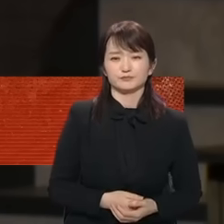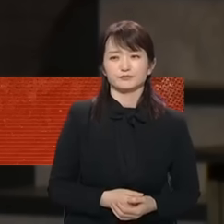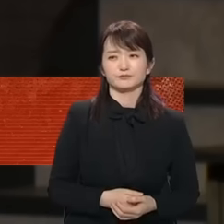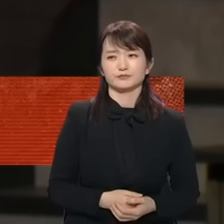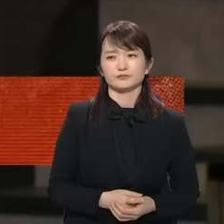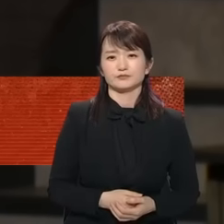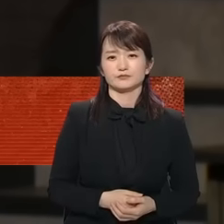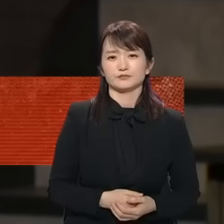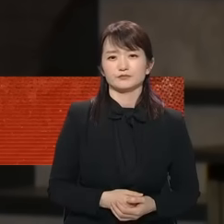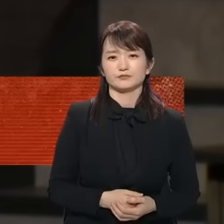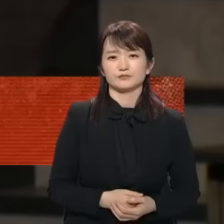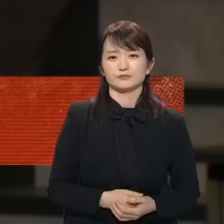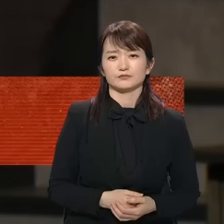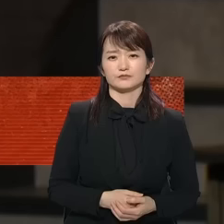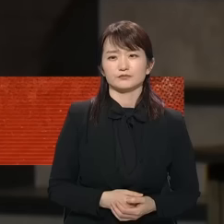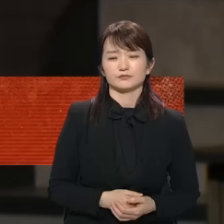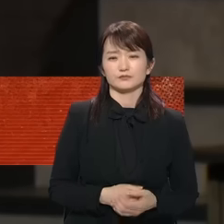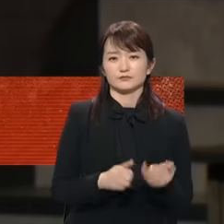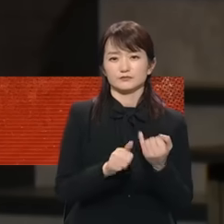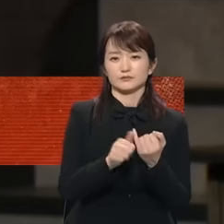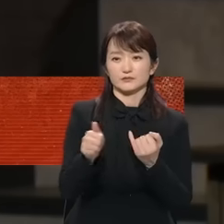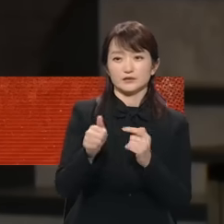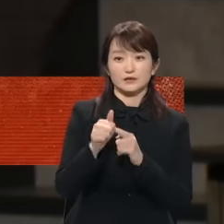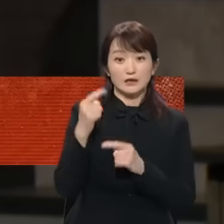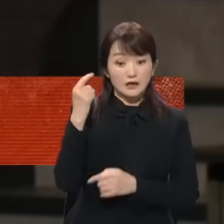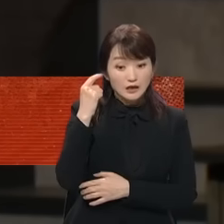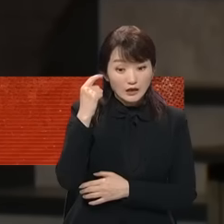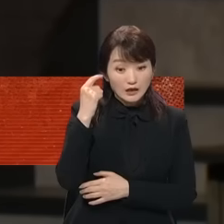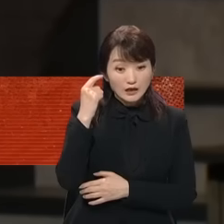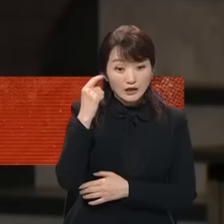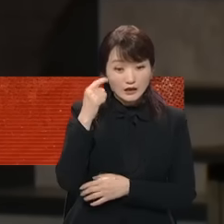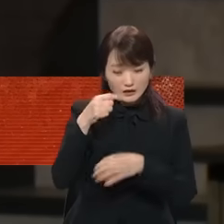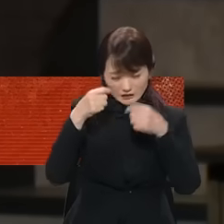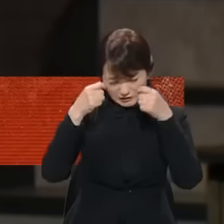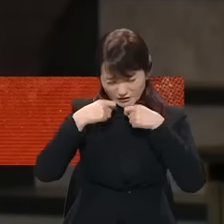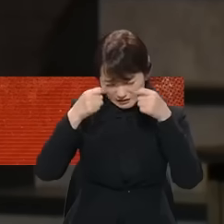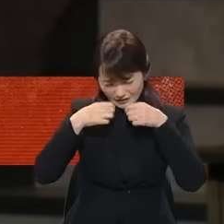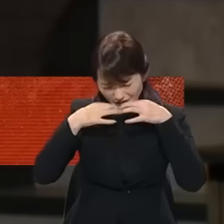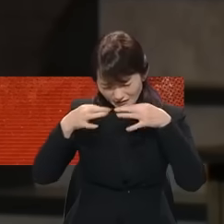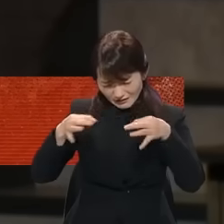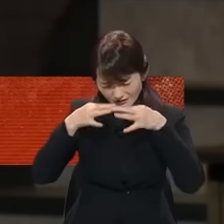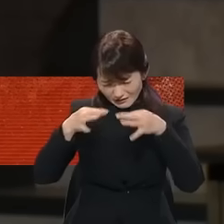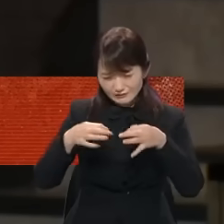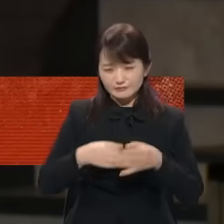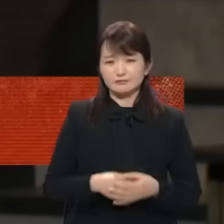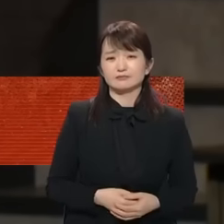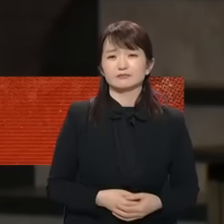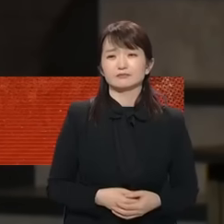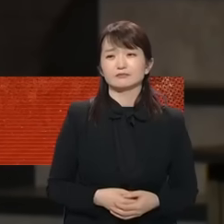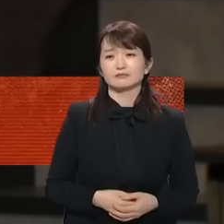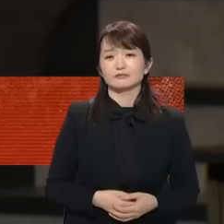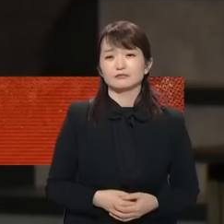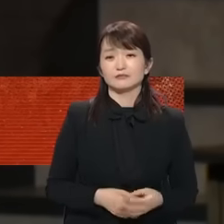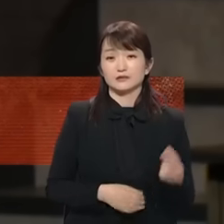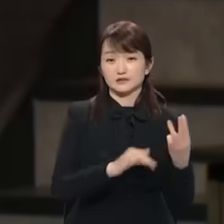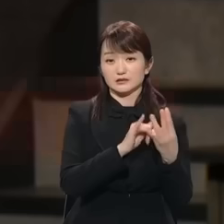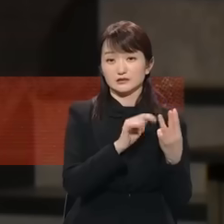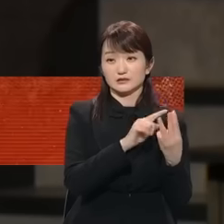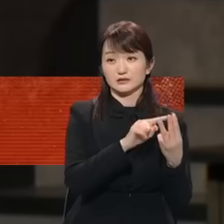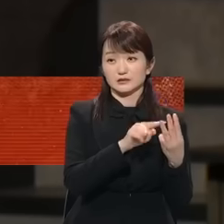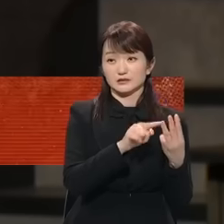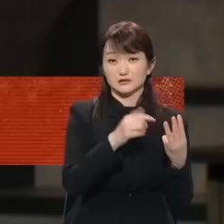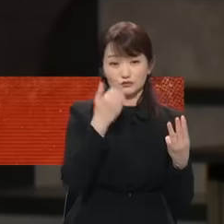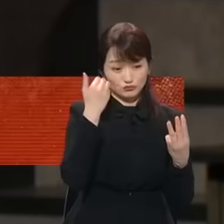이제 또 한 분 같은 경우는 그 남편이이 소식을 듣고 아주 대성 통곡을 했다라고 하는데요 실제로 이분들 같은 경우는